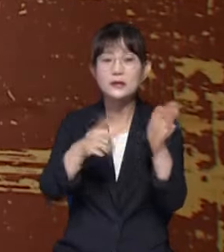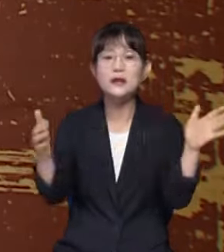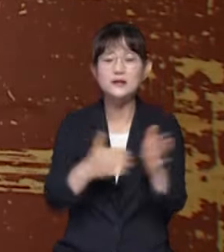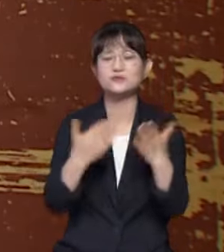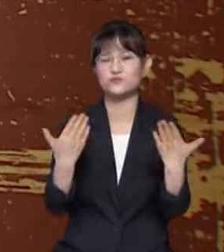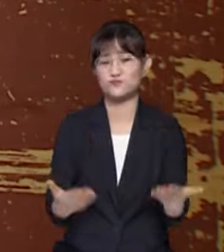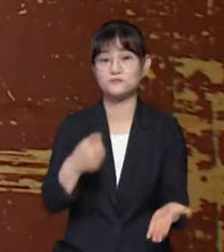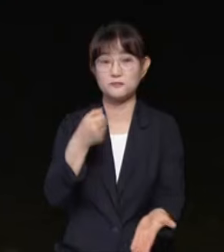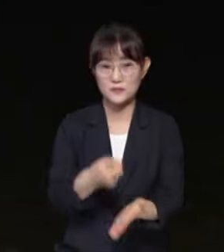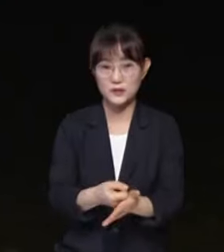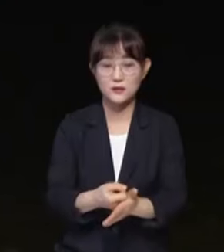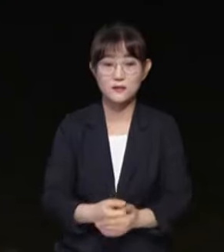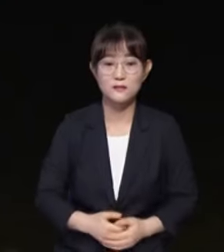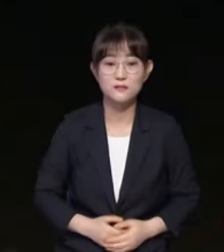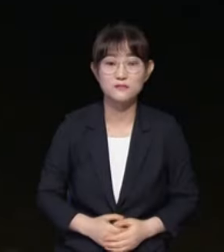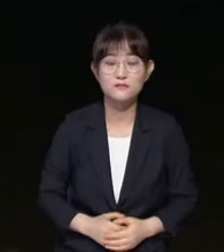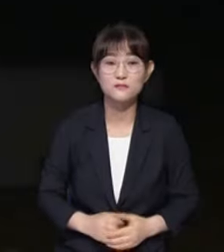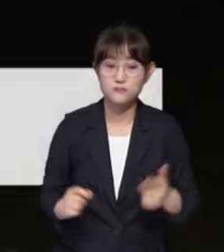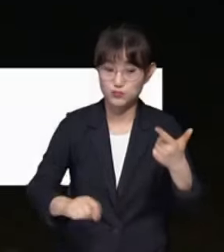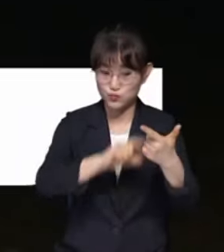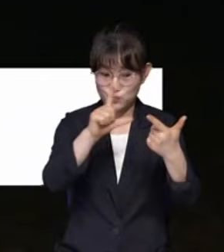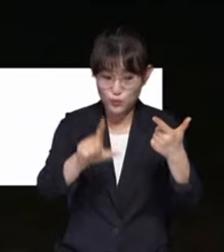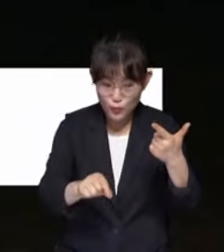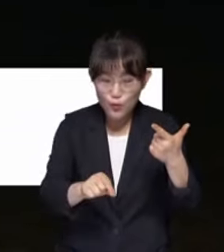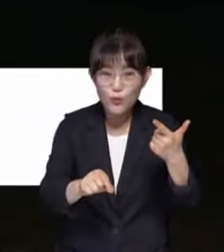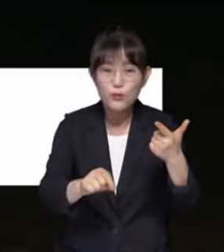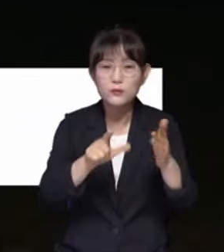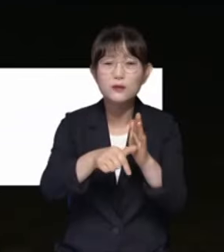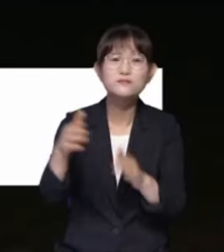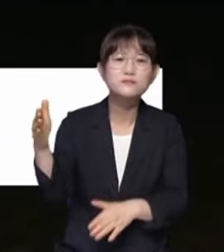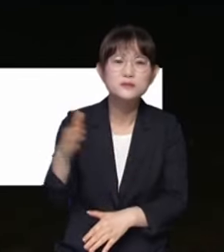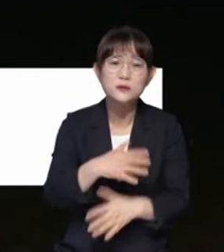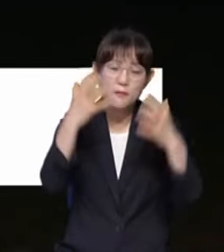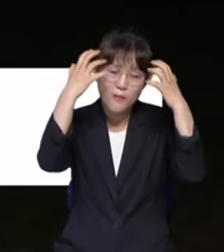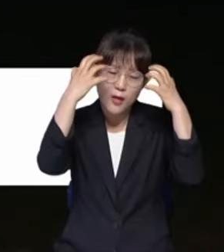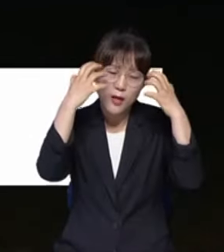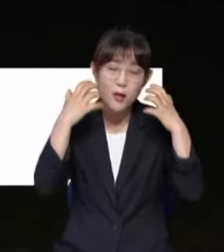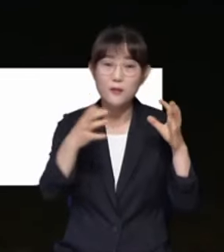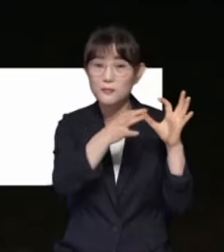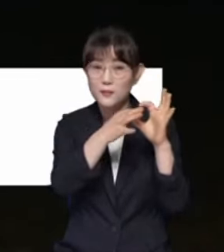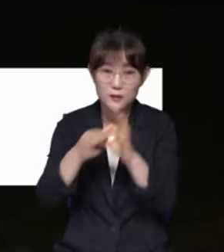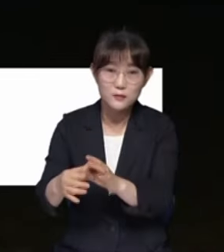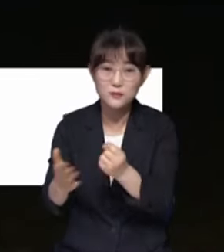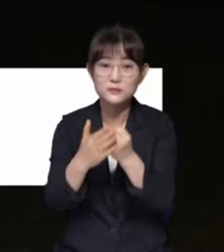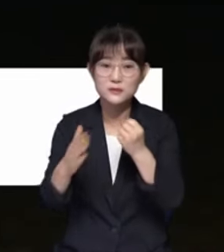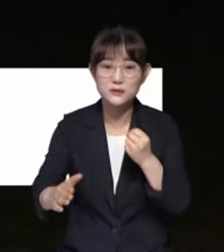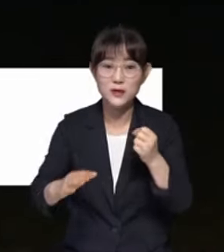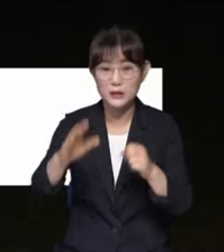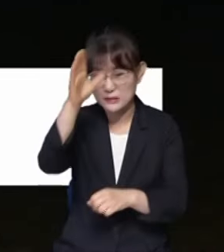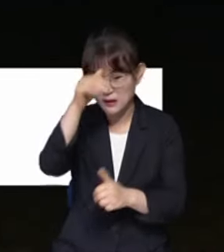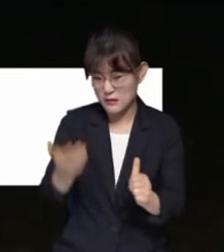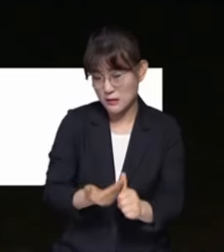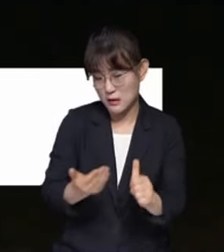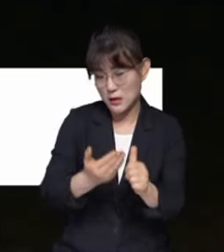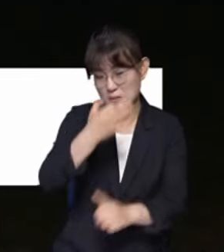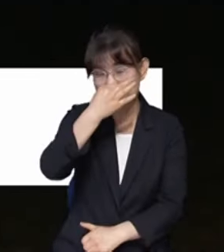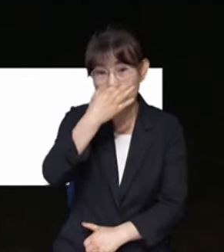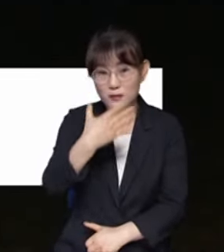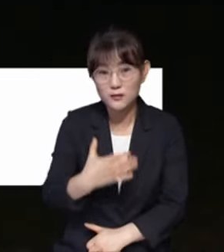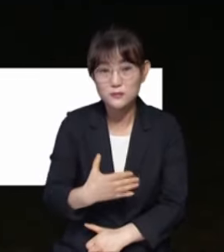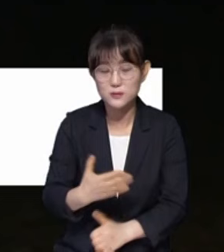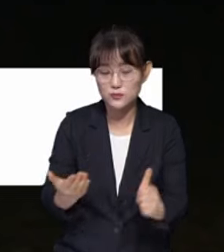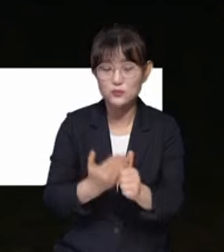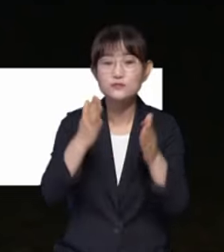때문입니다. 폭염이 일찍도 왔어요. 6월부터 와가지고 제가 전 파스를 굉장히 힘들게 키웠었는데 또 이번 파스도